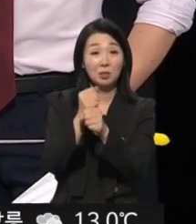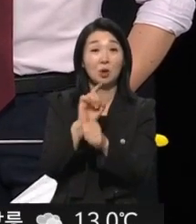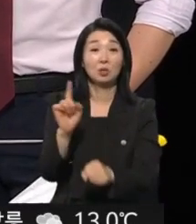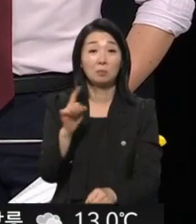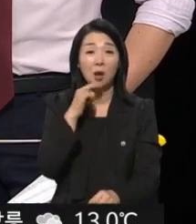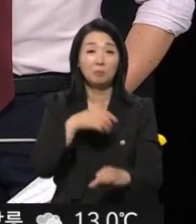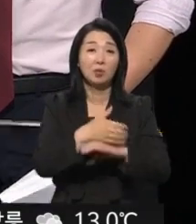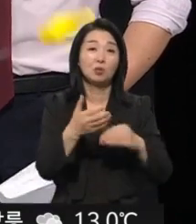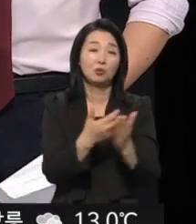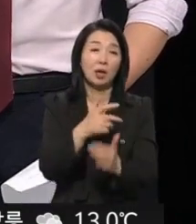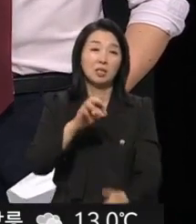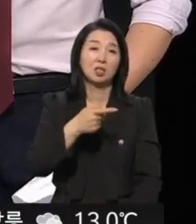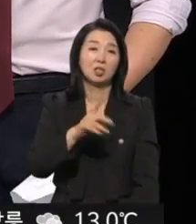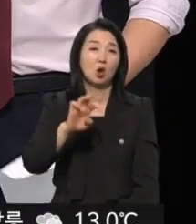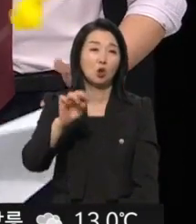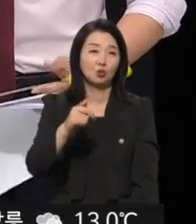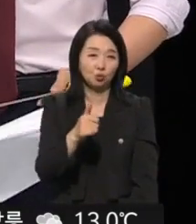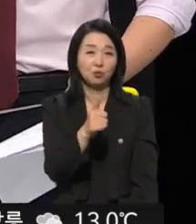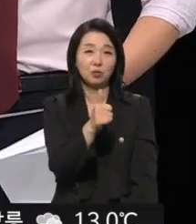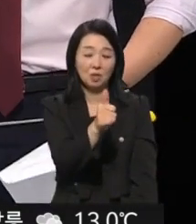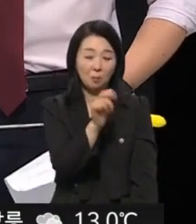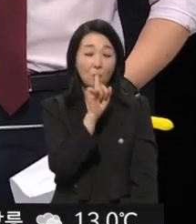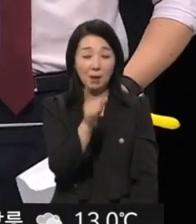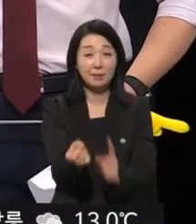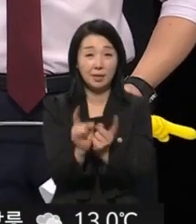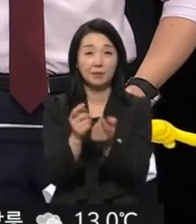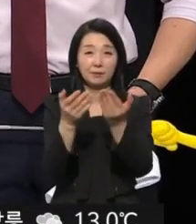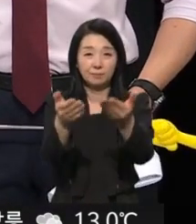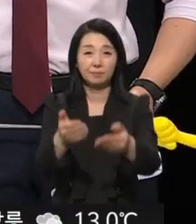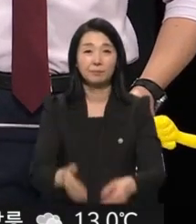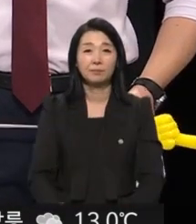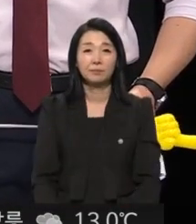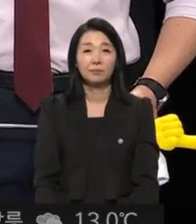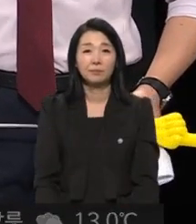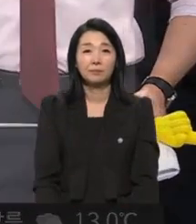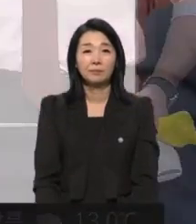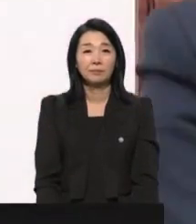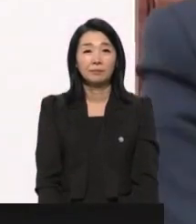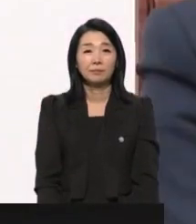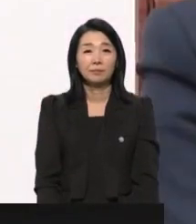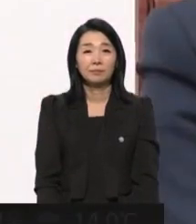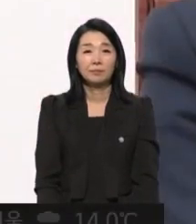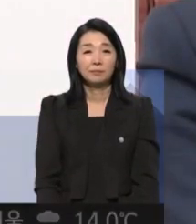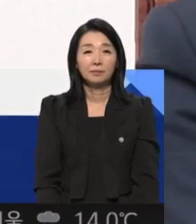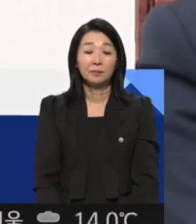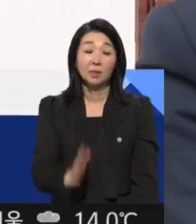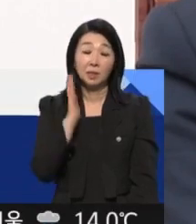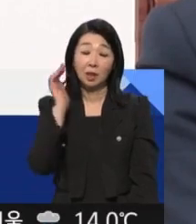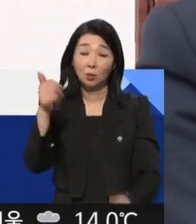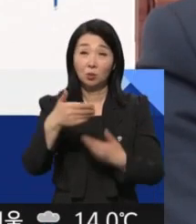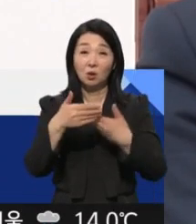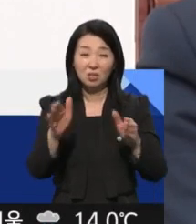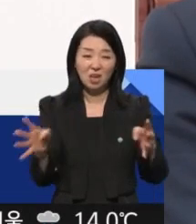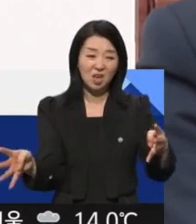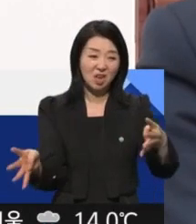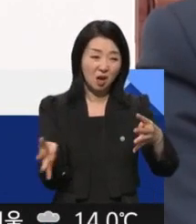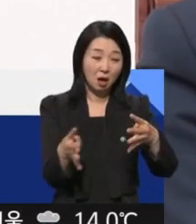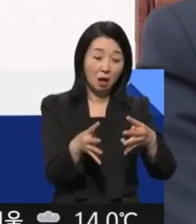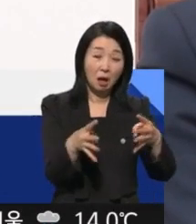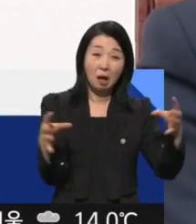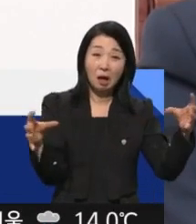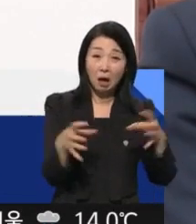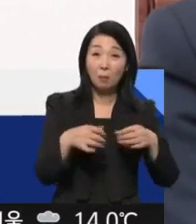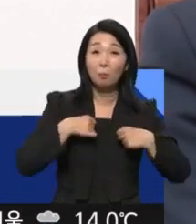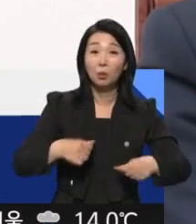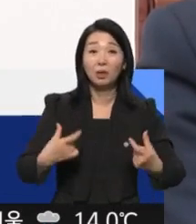민주당 진성준 원내수석 부대표의 말로 대신하겠습니다. 대통령실이 협치를 포기한 게 아닌가